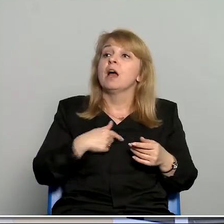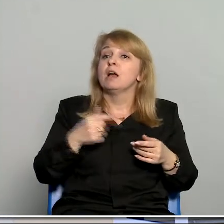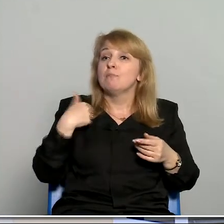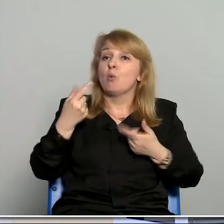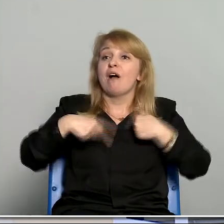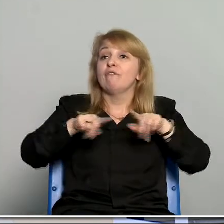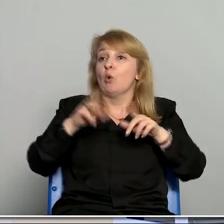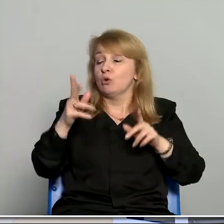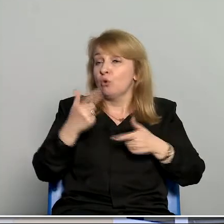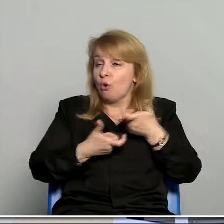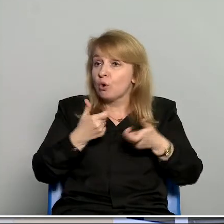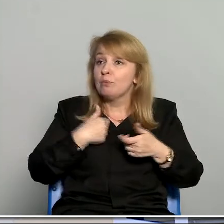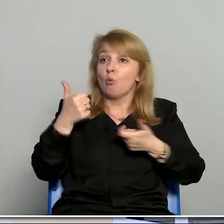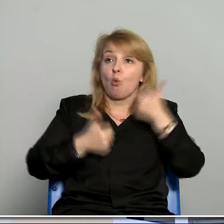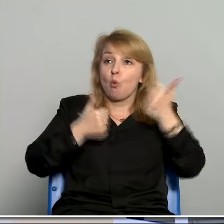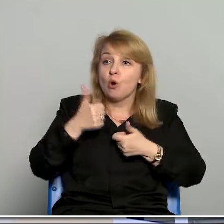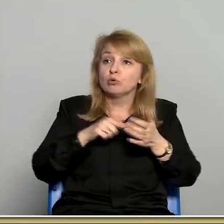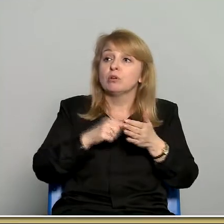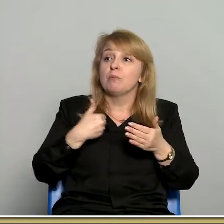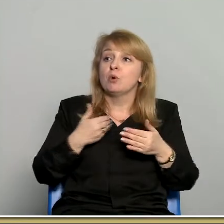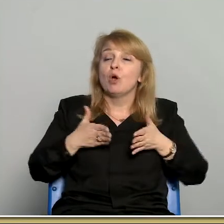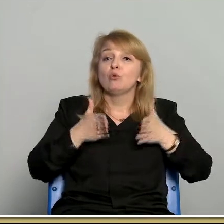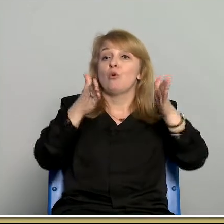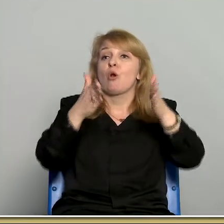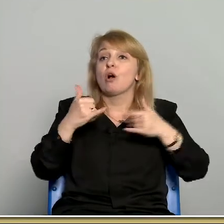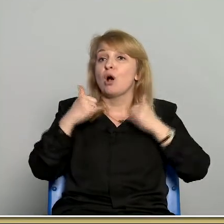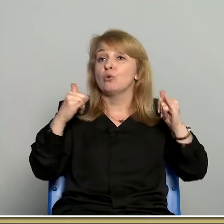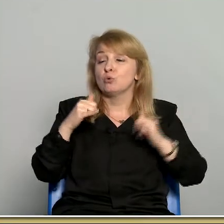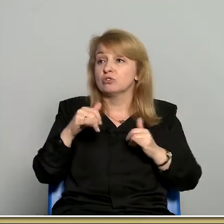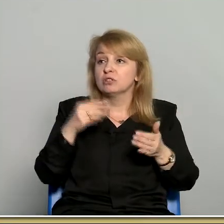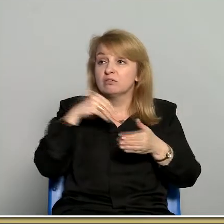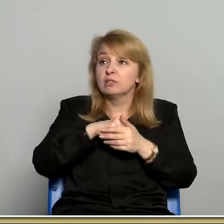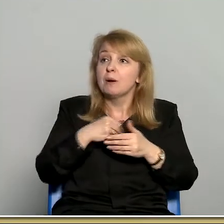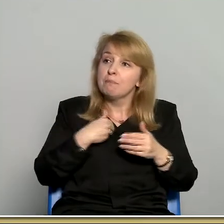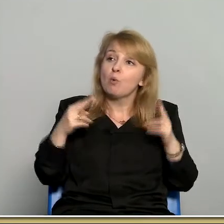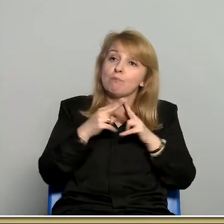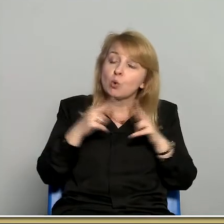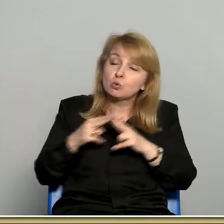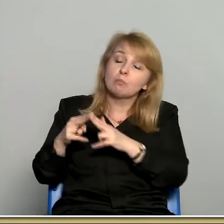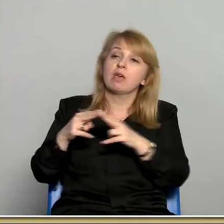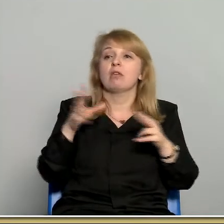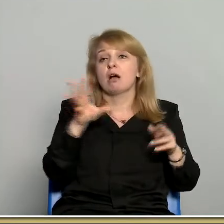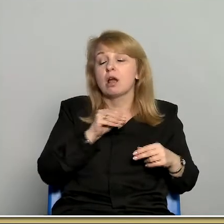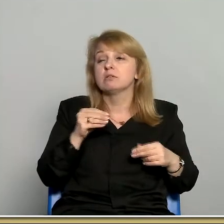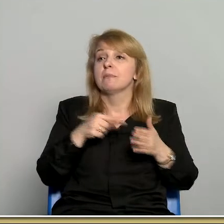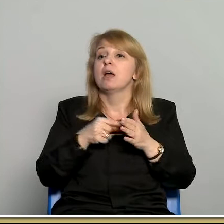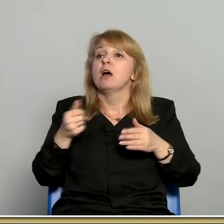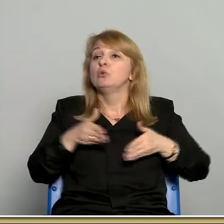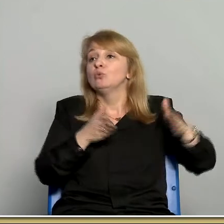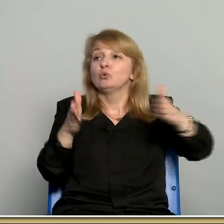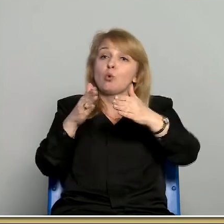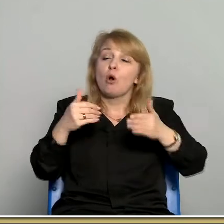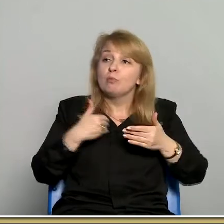konkursy, które były przeprowadzane w zakresie dróg powiatowych, gdzie właśnie do pewnego konsensusu wtedy pomiędzy drogami